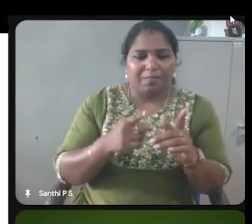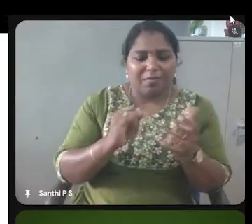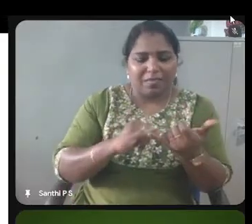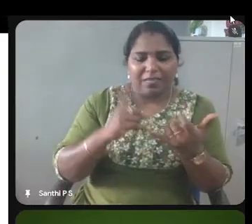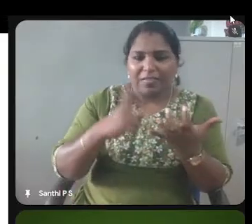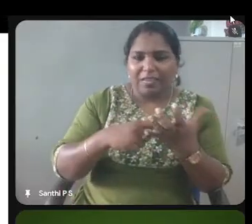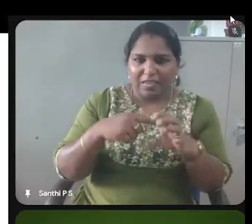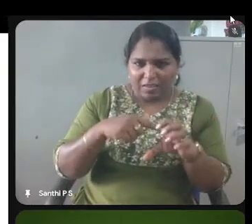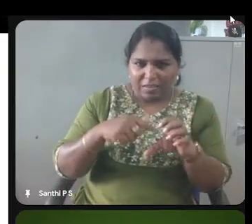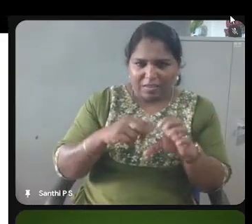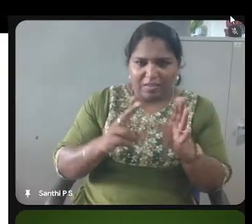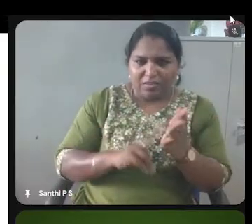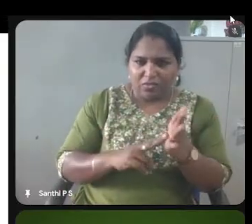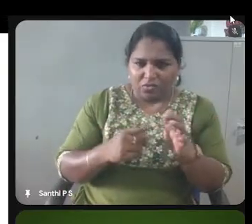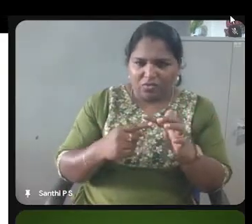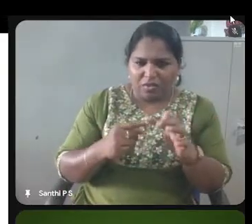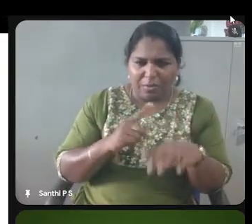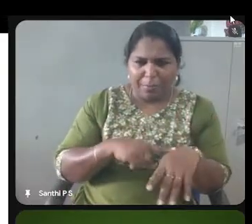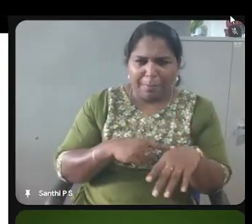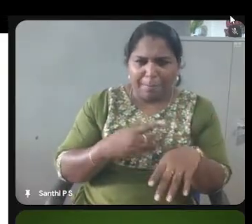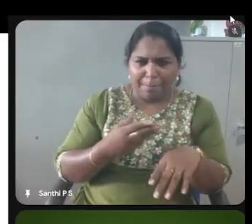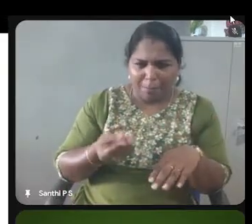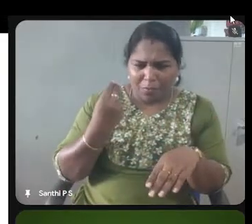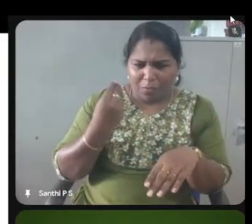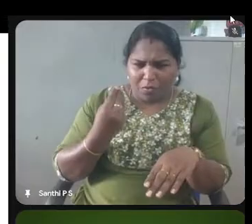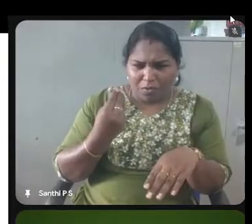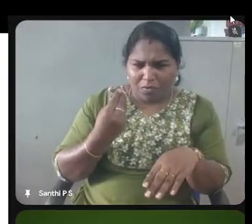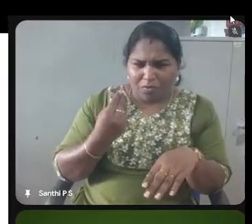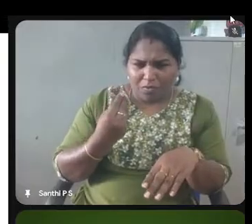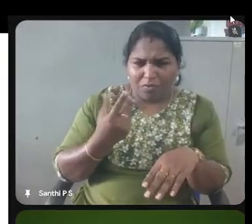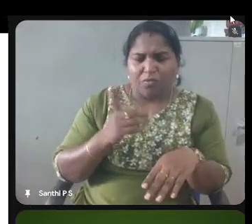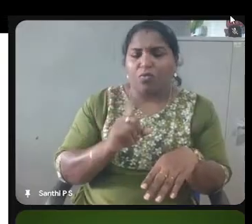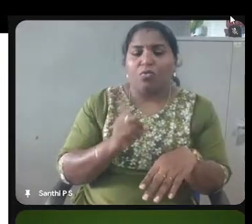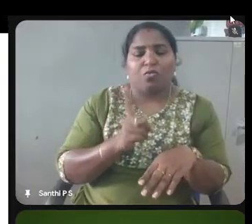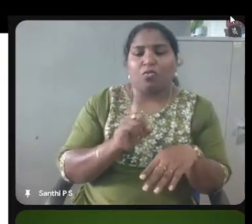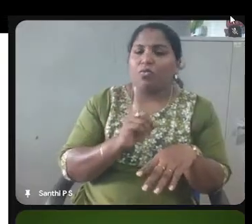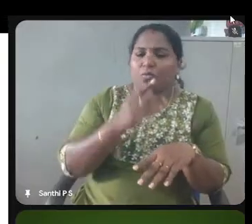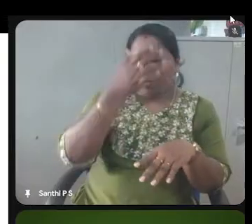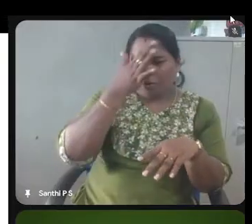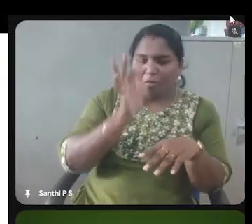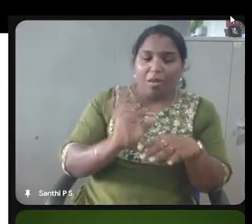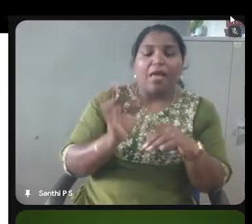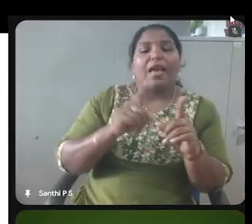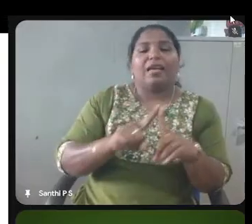വരുമോ? ഇല്ല, കാരണം അത് നമ്മളൊരു പർപ്പസിന് വേണ്ടി ഉപയോഗിക്കുന്നതാണല്ലോ.